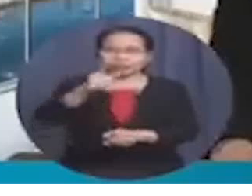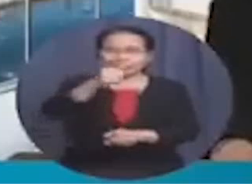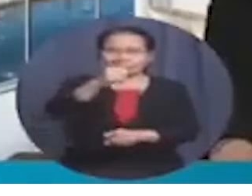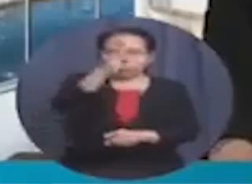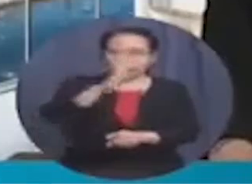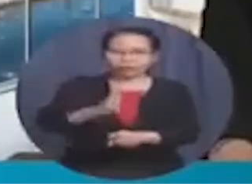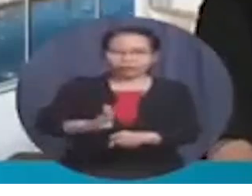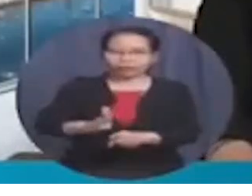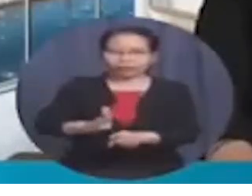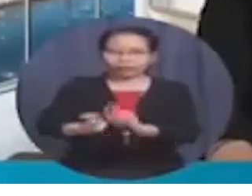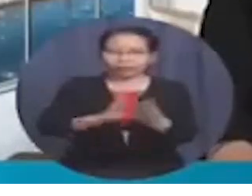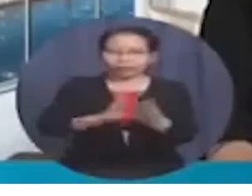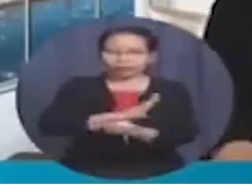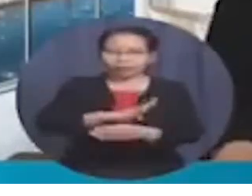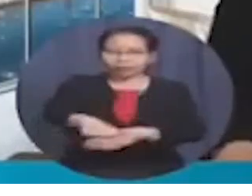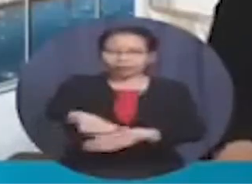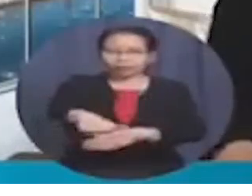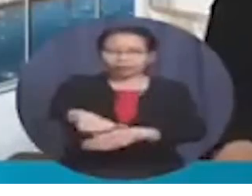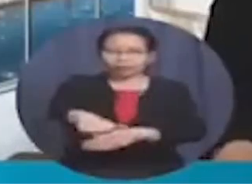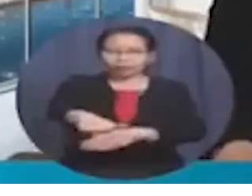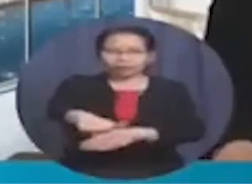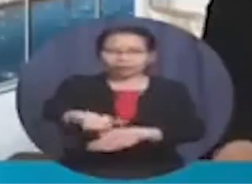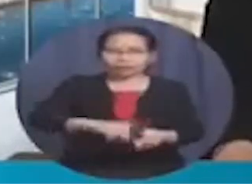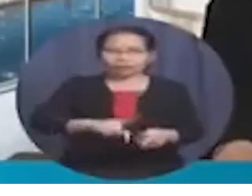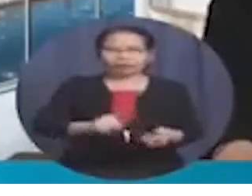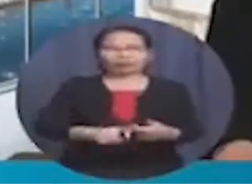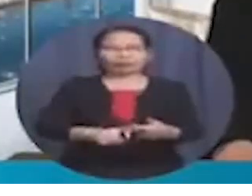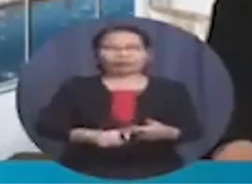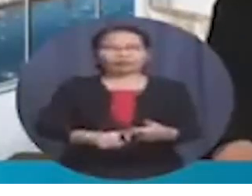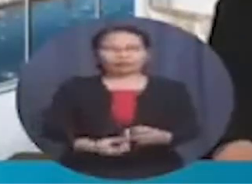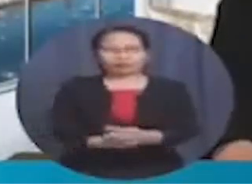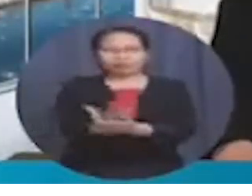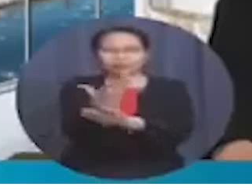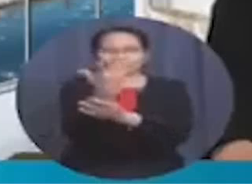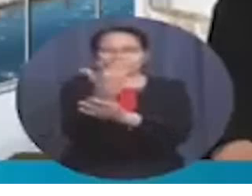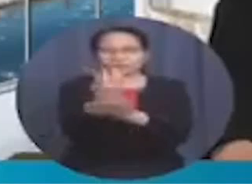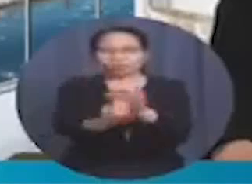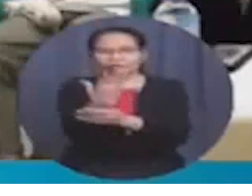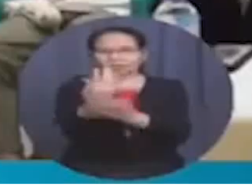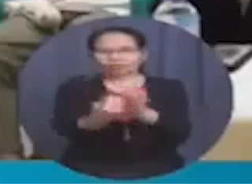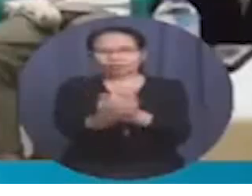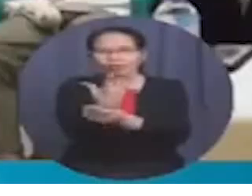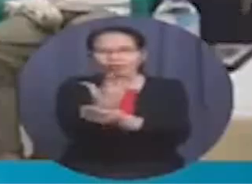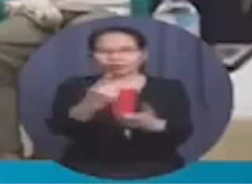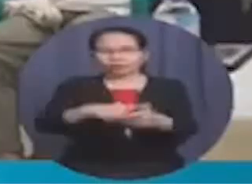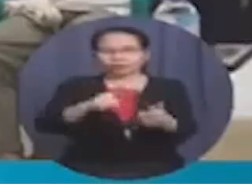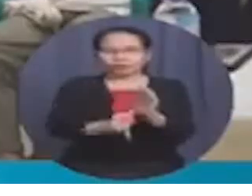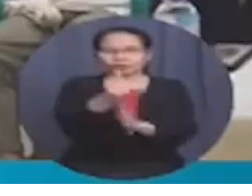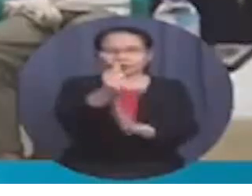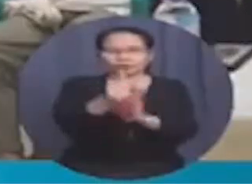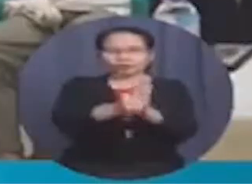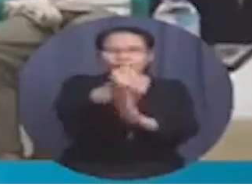daw naging isang parang bata na lumaki na lumaki, naging nag-advance